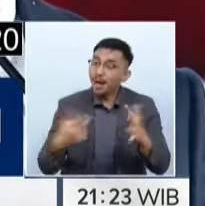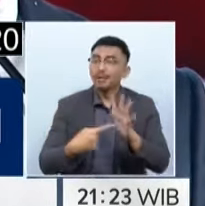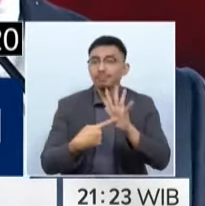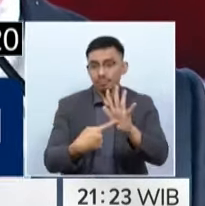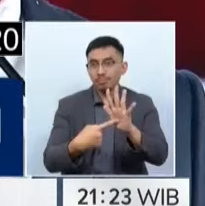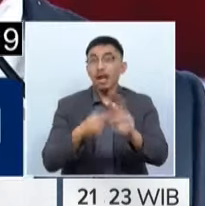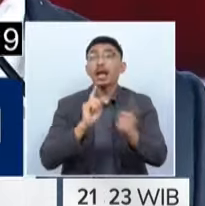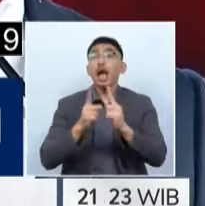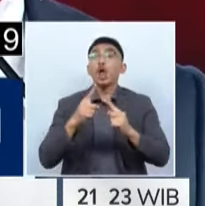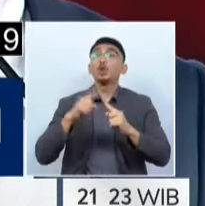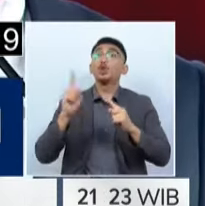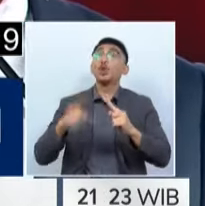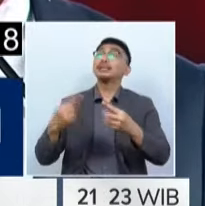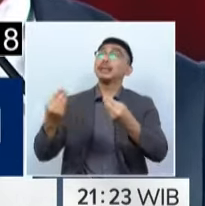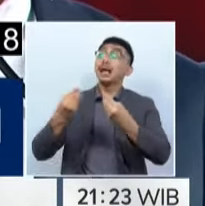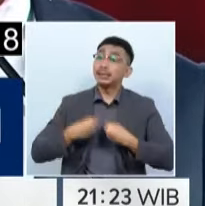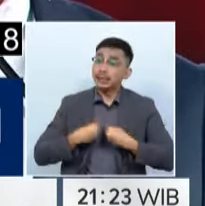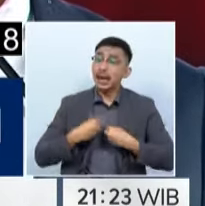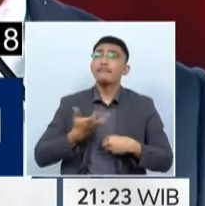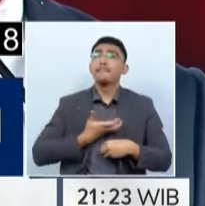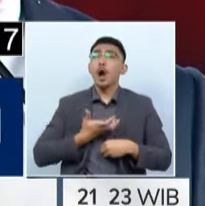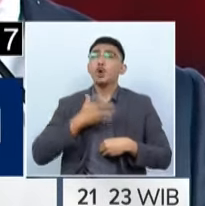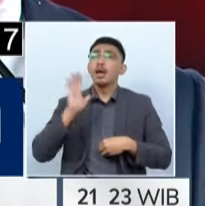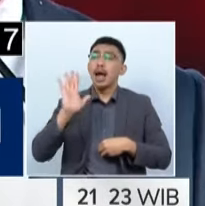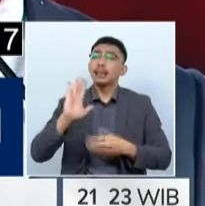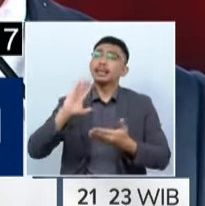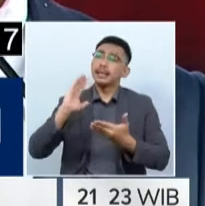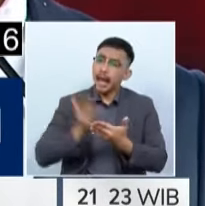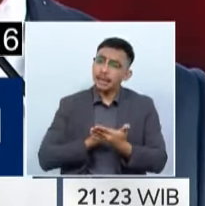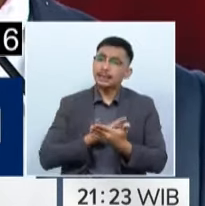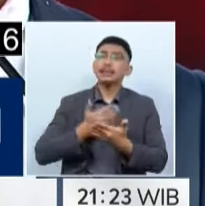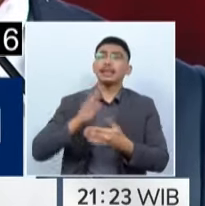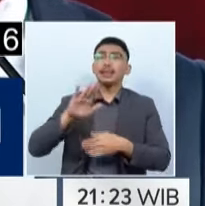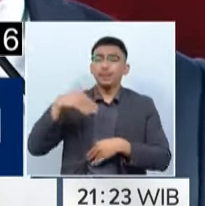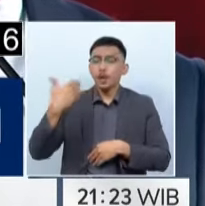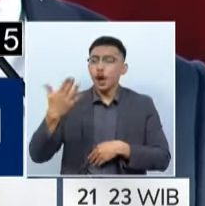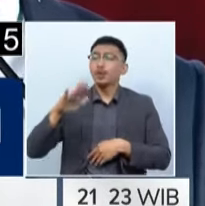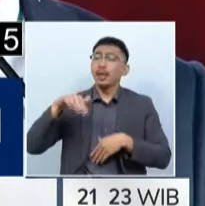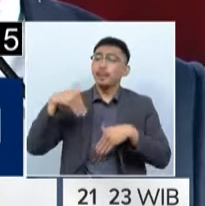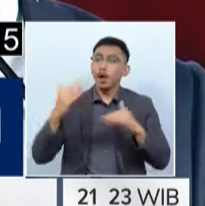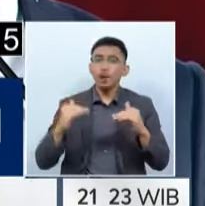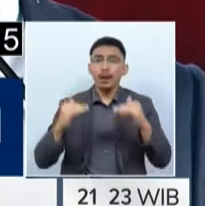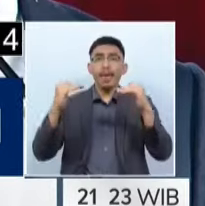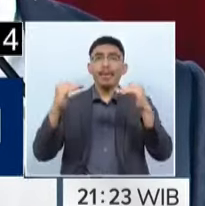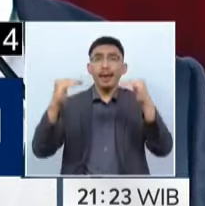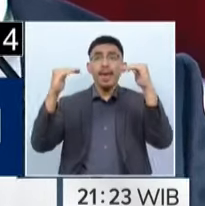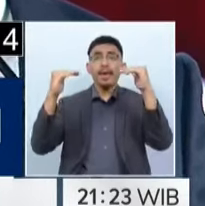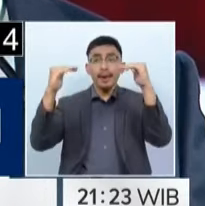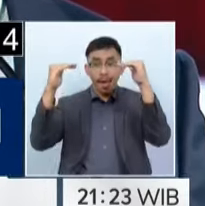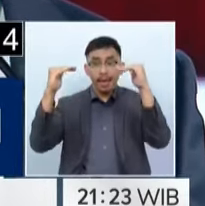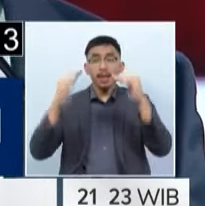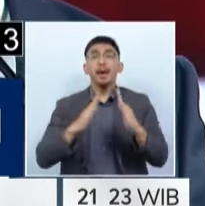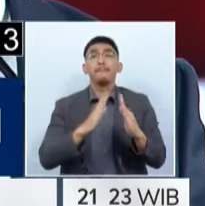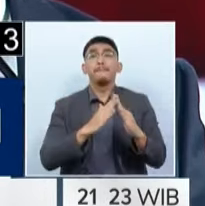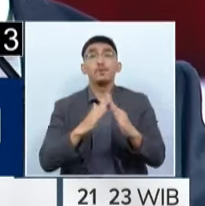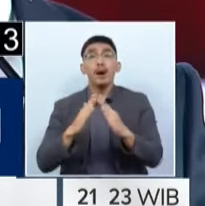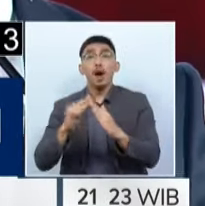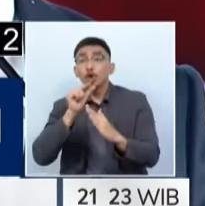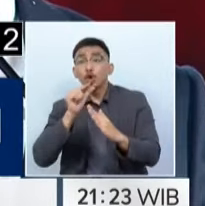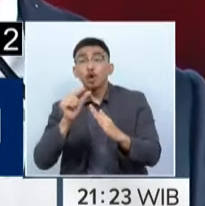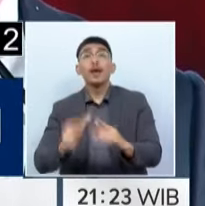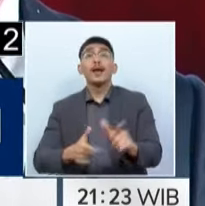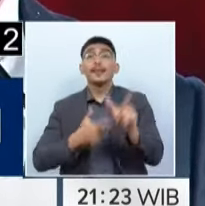gaji dilakukan tiap tahun maka Perumahan prajurit TNI dipastikan dibangun sehingga mereka tidak perlu